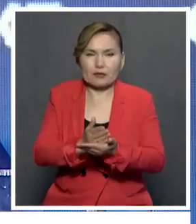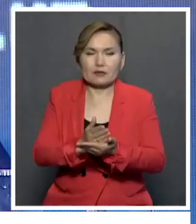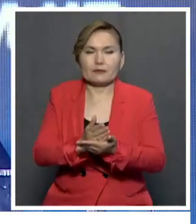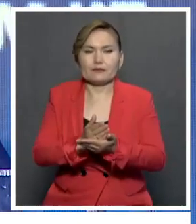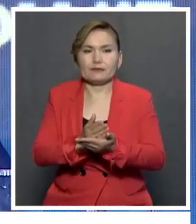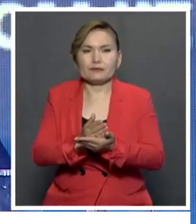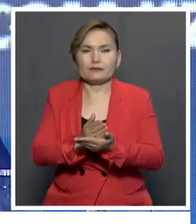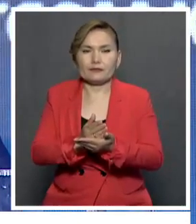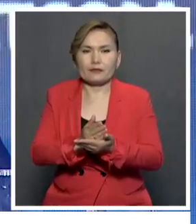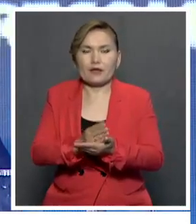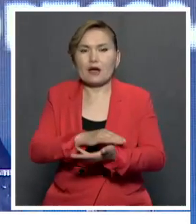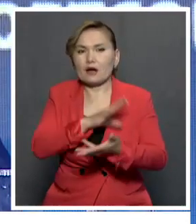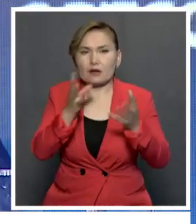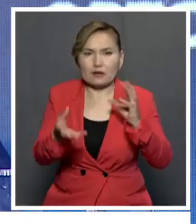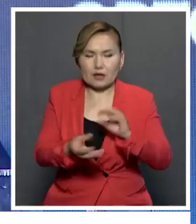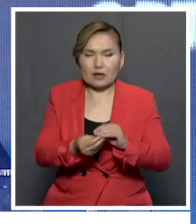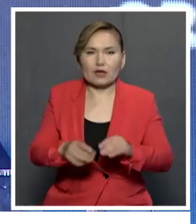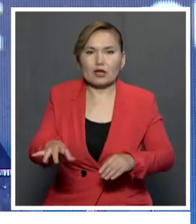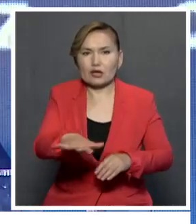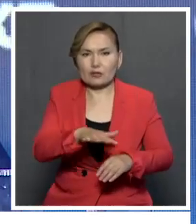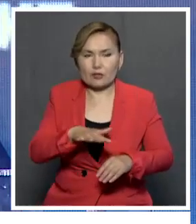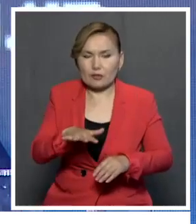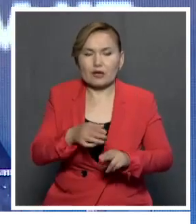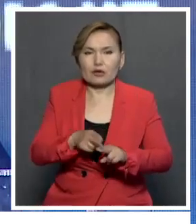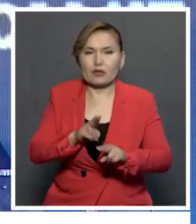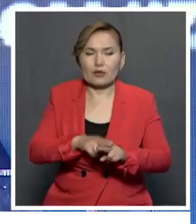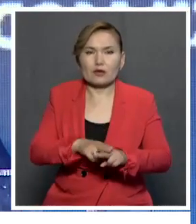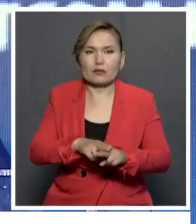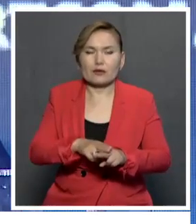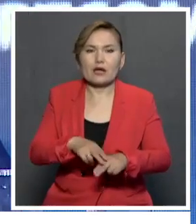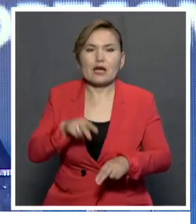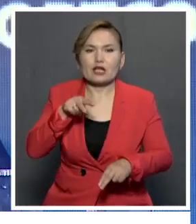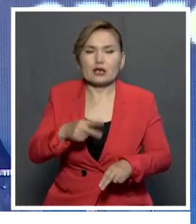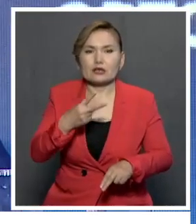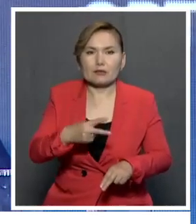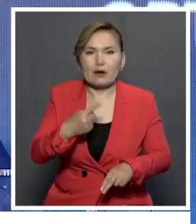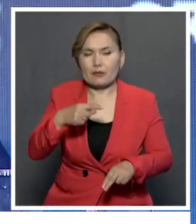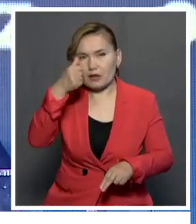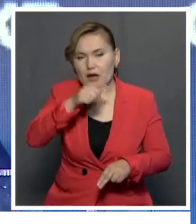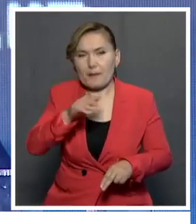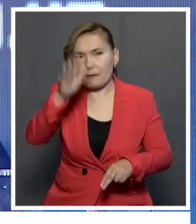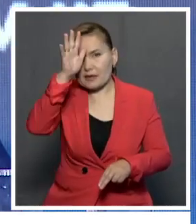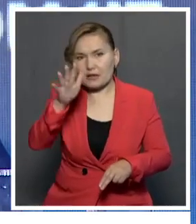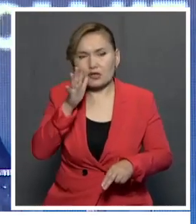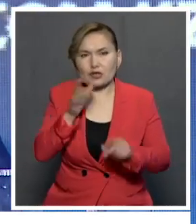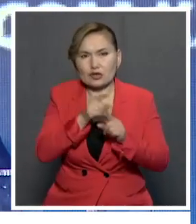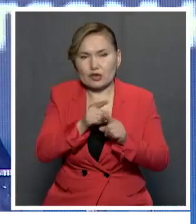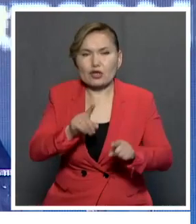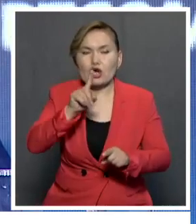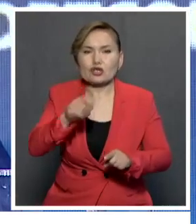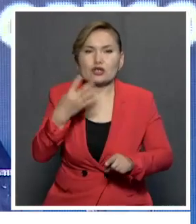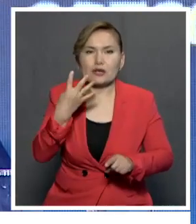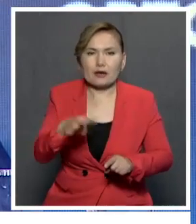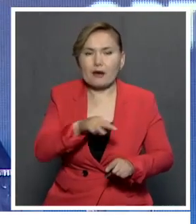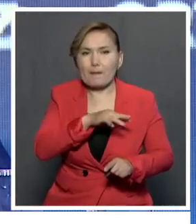келеді. Тұтастай алғанда республикада бойынша 2021 жылы 5 айдың ішінде 140 миллиард